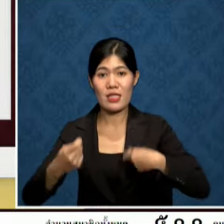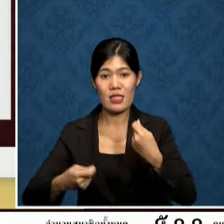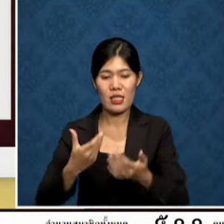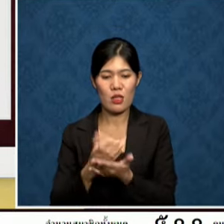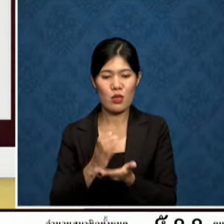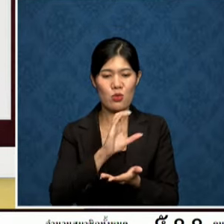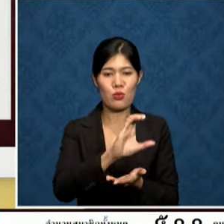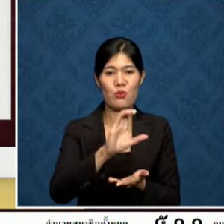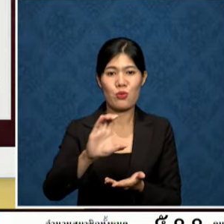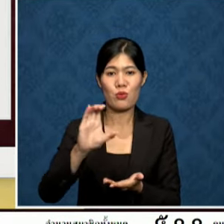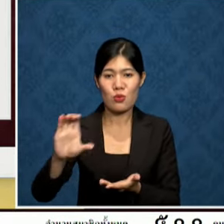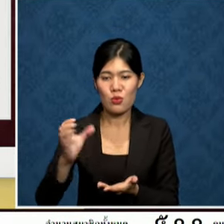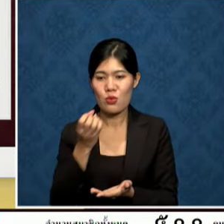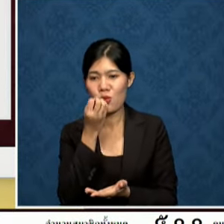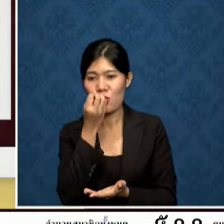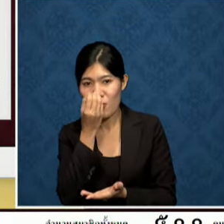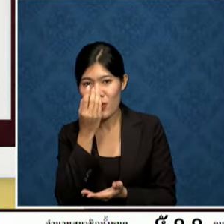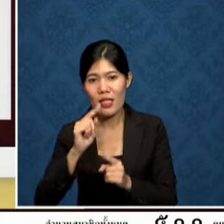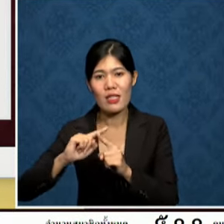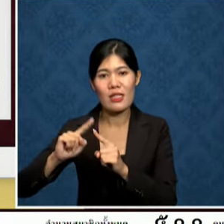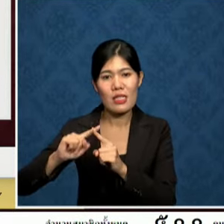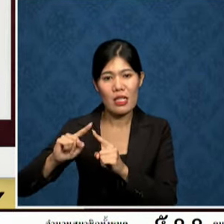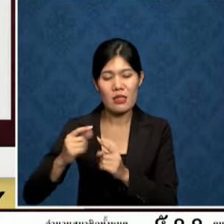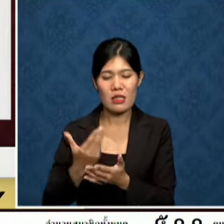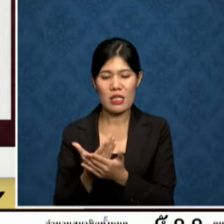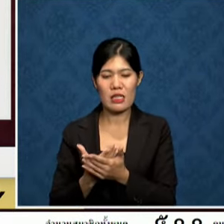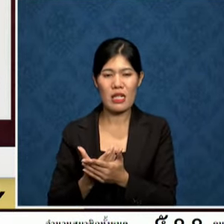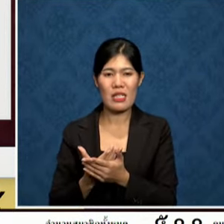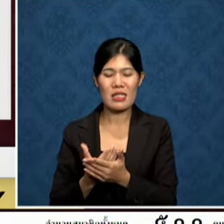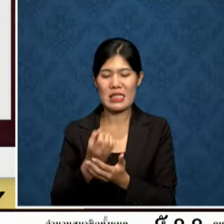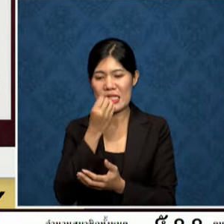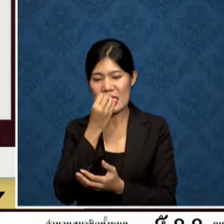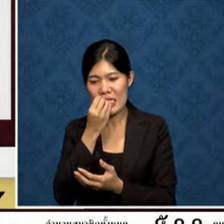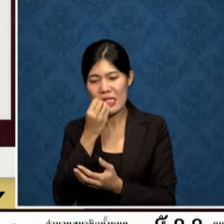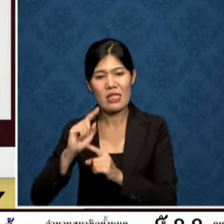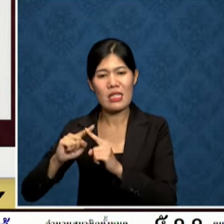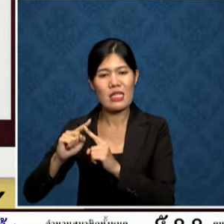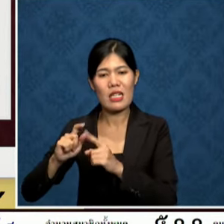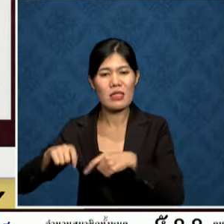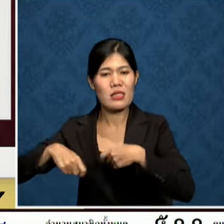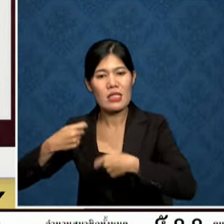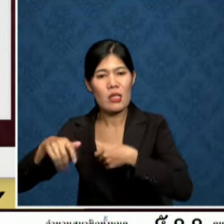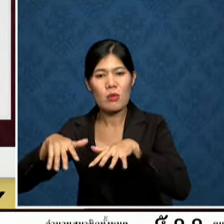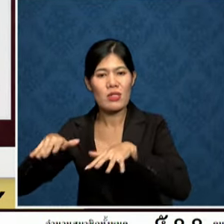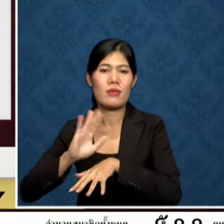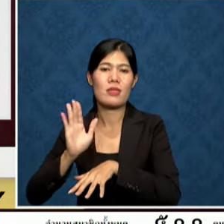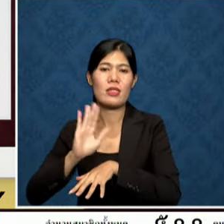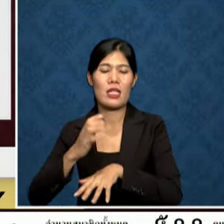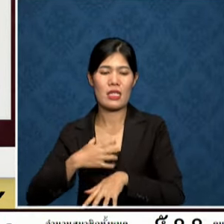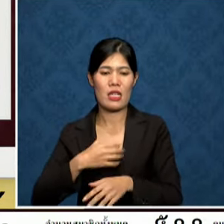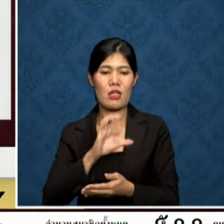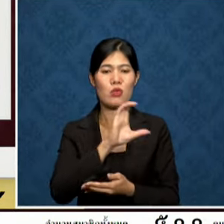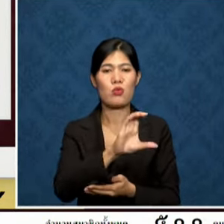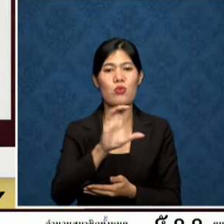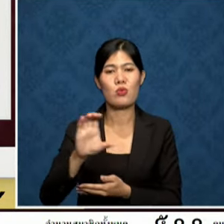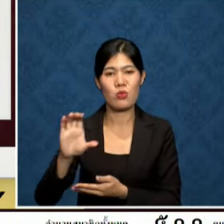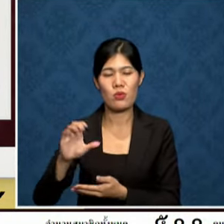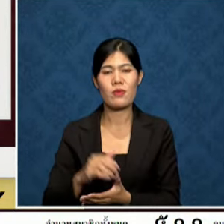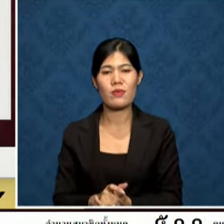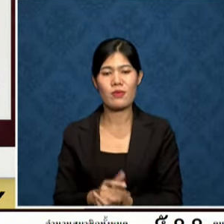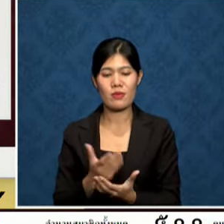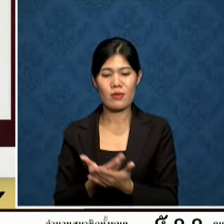ทุนออกดอกออกผลมากกว่าที่จะไปใช้ในการบริโภคหรือว่าเป็นรายจ่ายประจำนะคะเอ่อซึ่งใช้ไปเนี่ยมันไม่เหลืออะไรไว้ดู